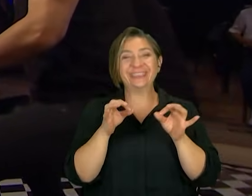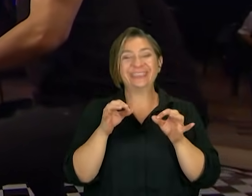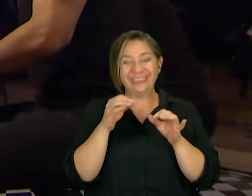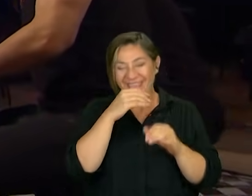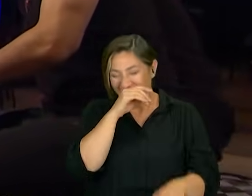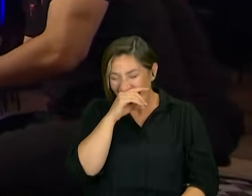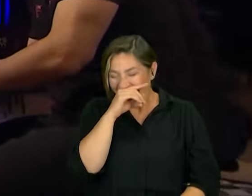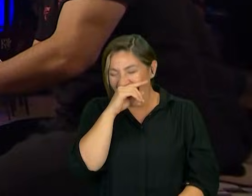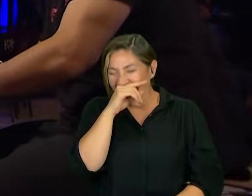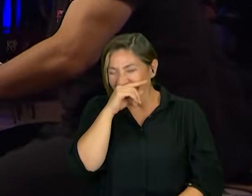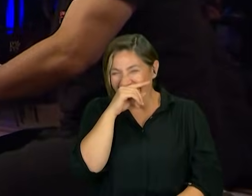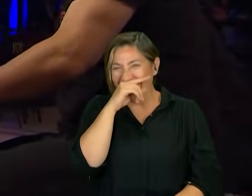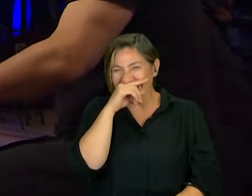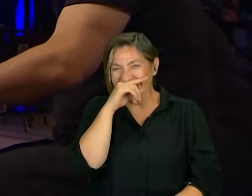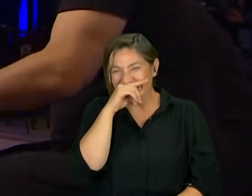Rocky'den